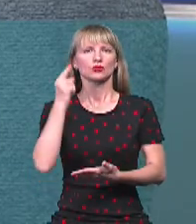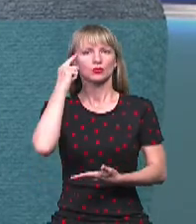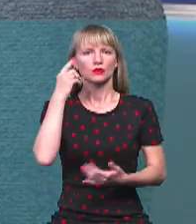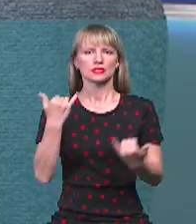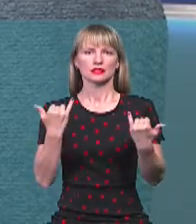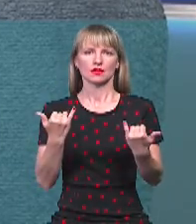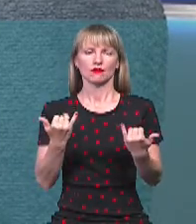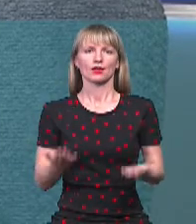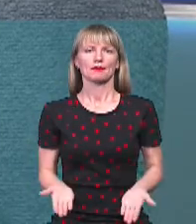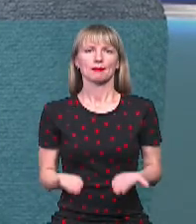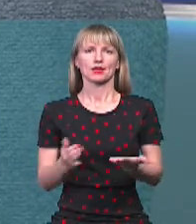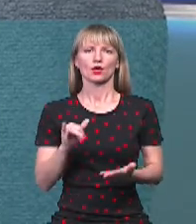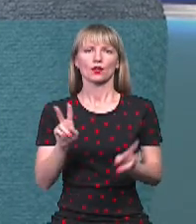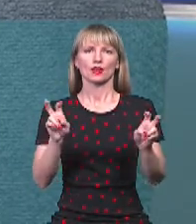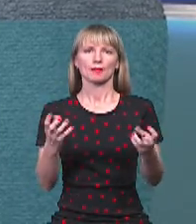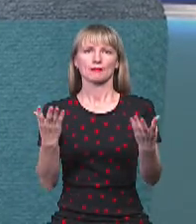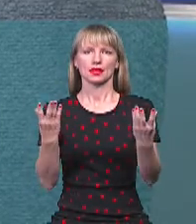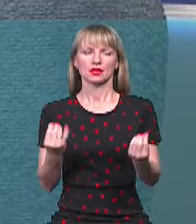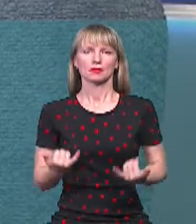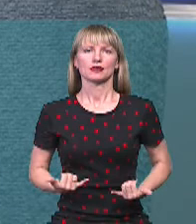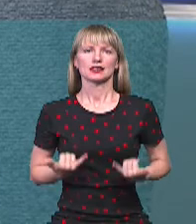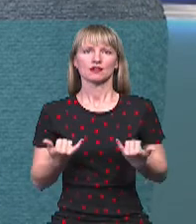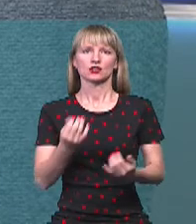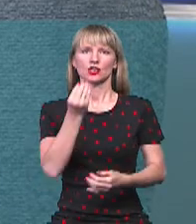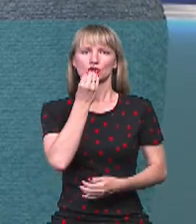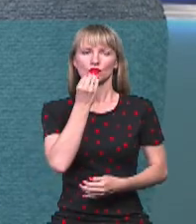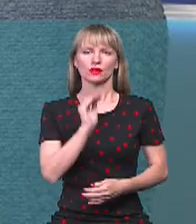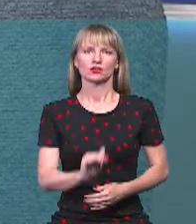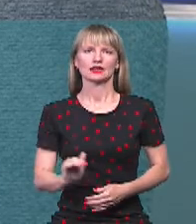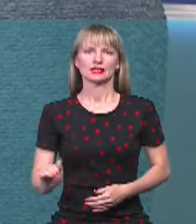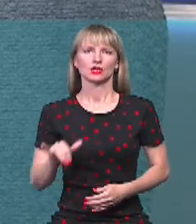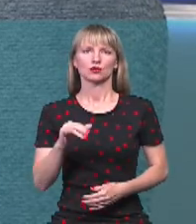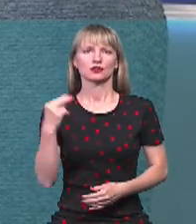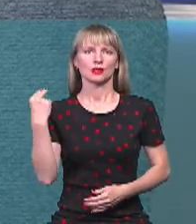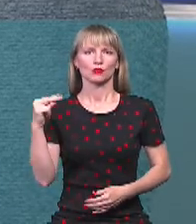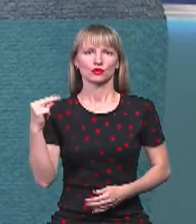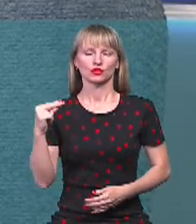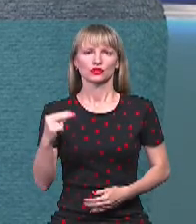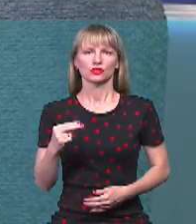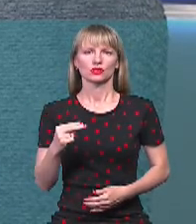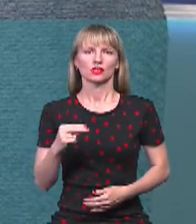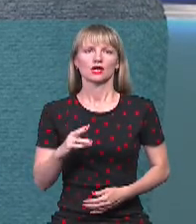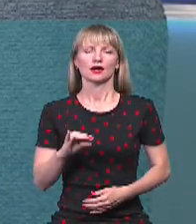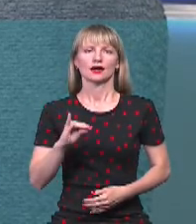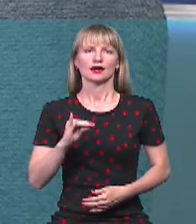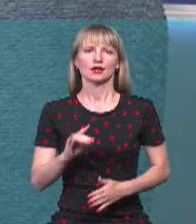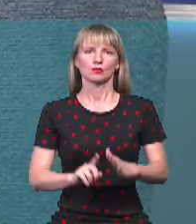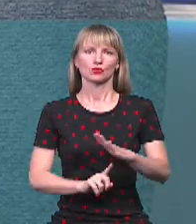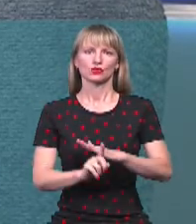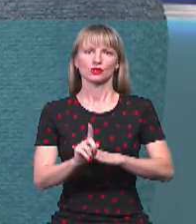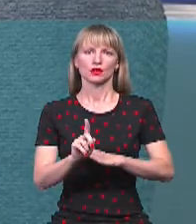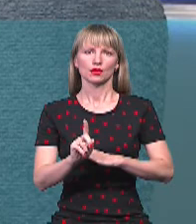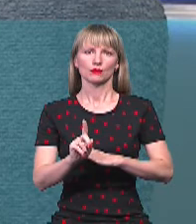сьогодні підняти у темі дня, присвяченій харчуванню дітей у Запоріжжі. Ну, а